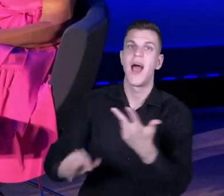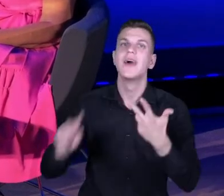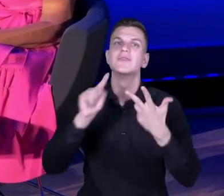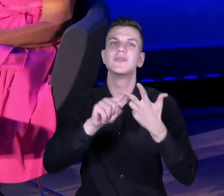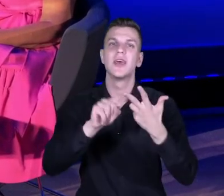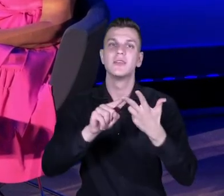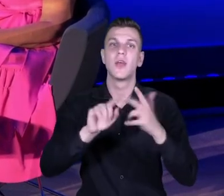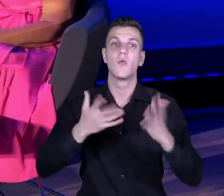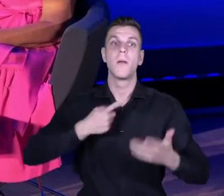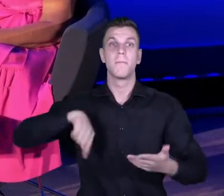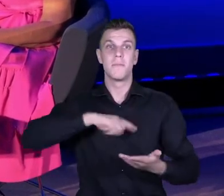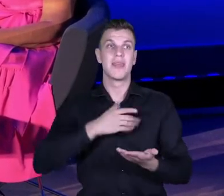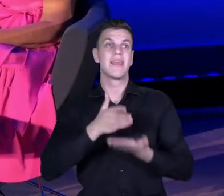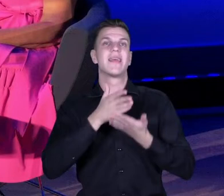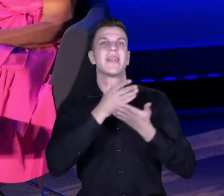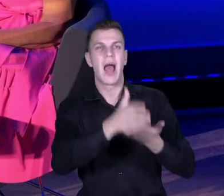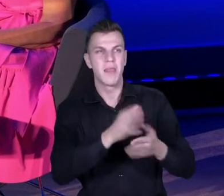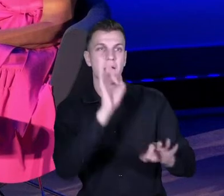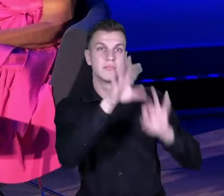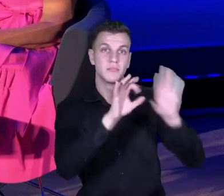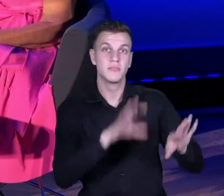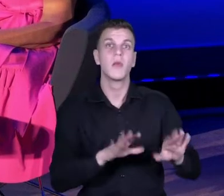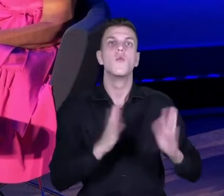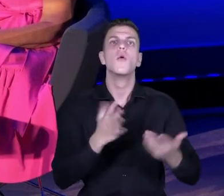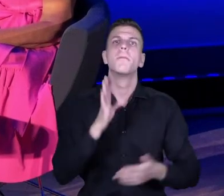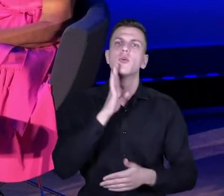raczej kamienie milowe niż sztywne kryteria.